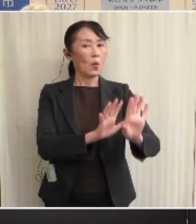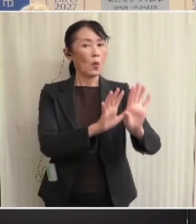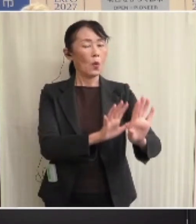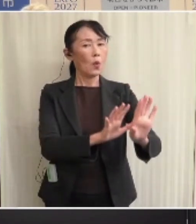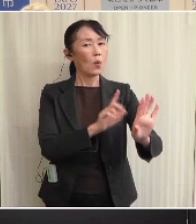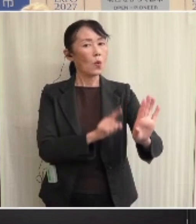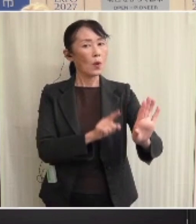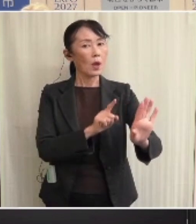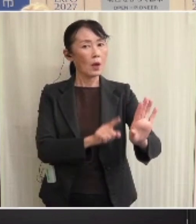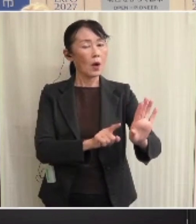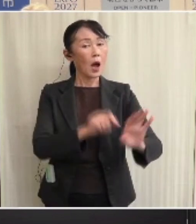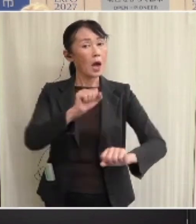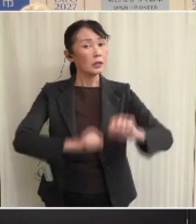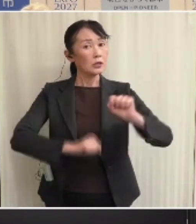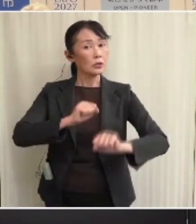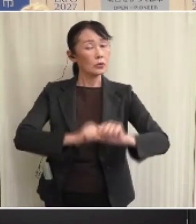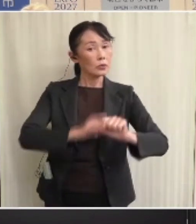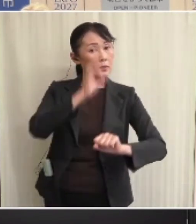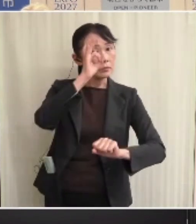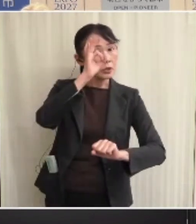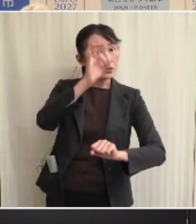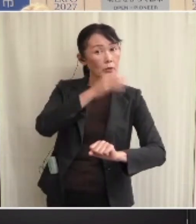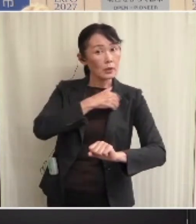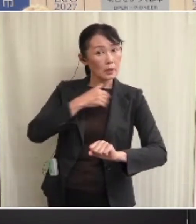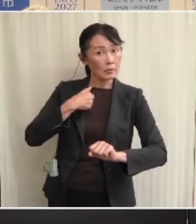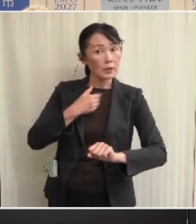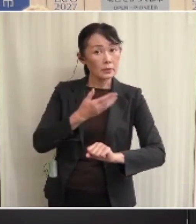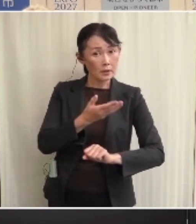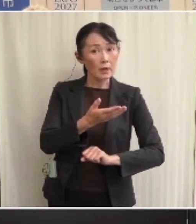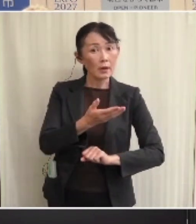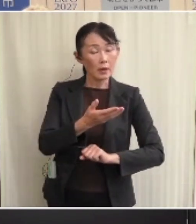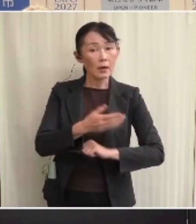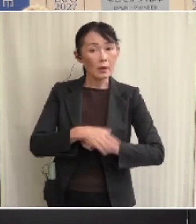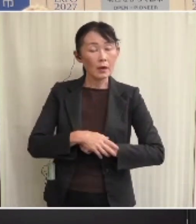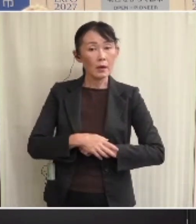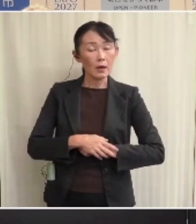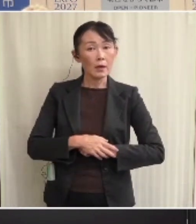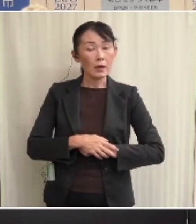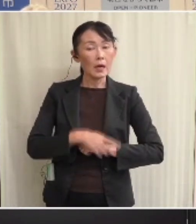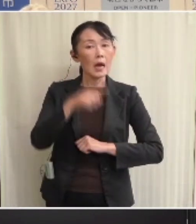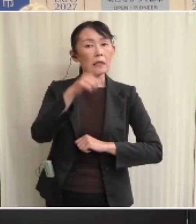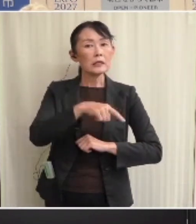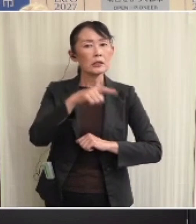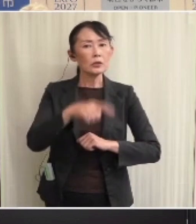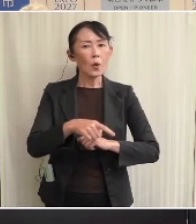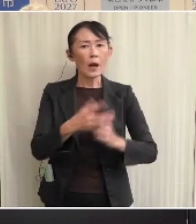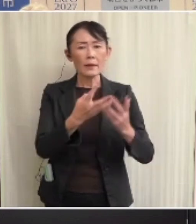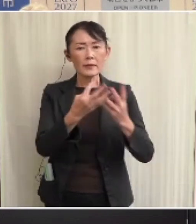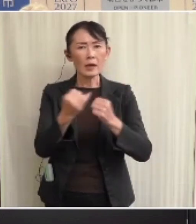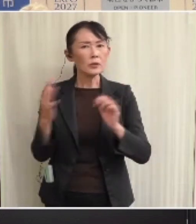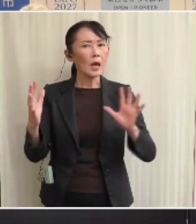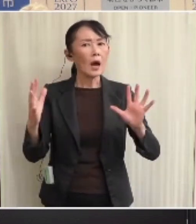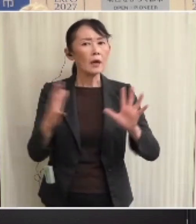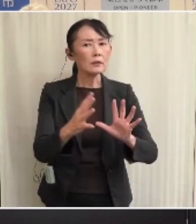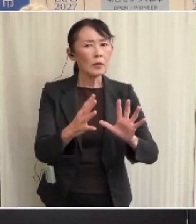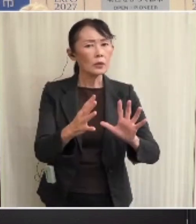その自由にこう観覧できるのかですと、ちょっと人もやっぱり集まるということなんですけど、この辺はどういった